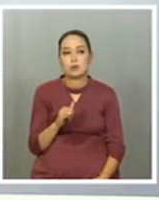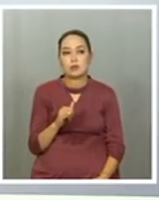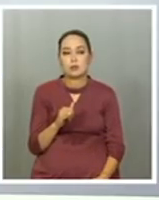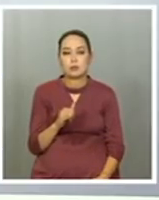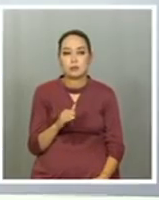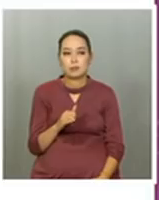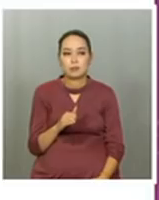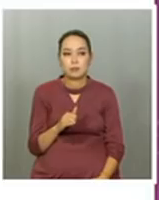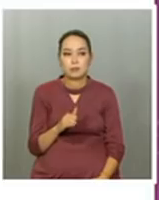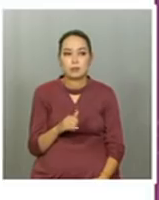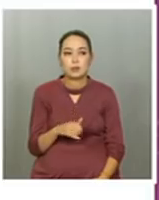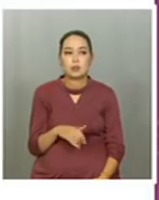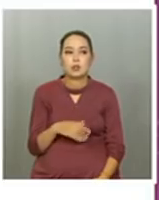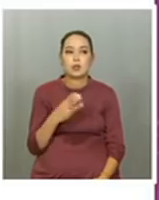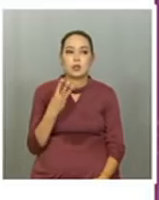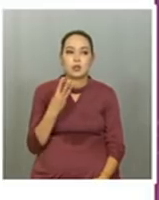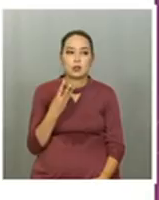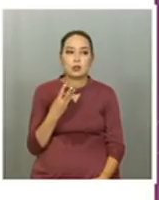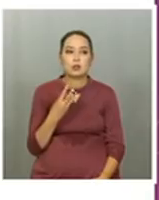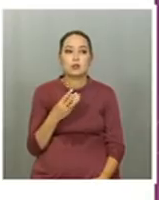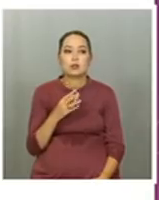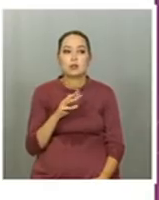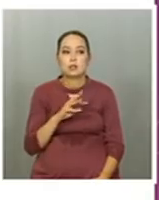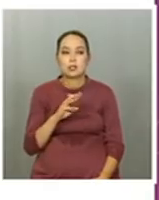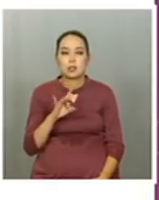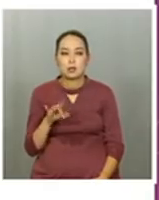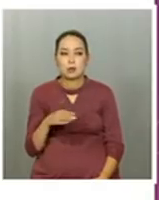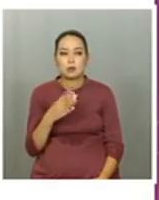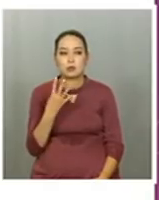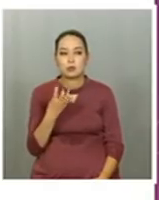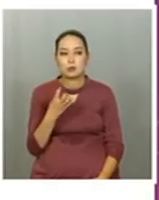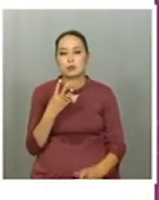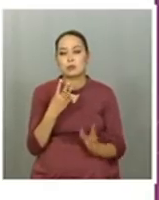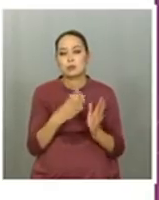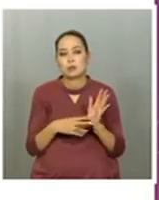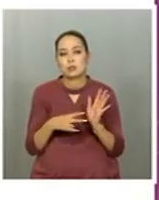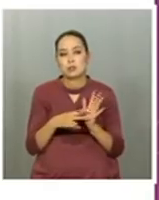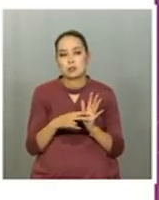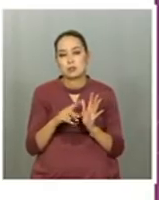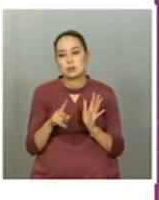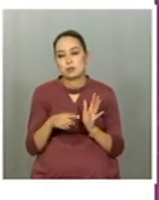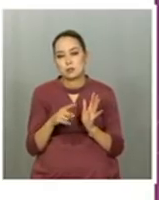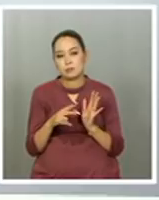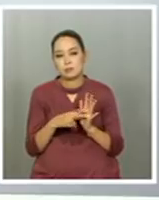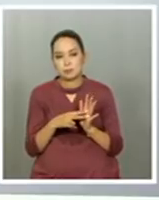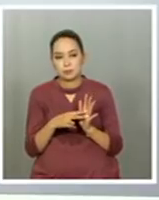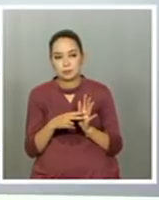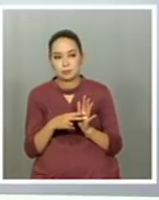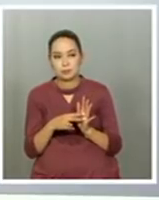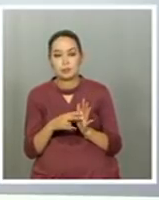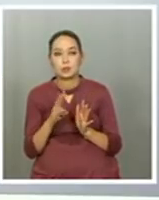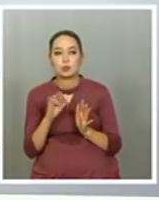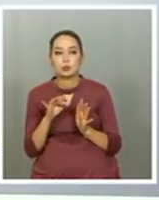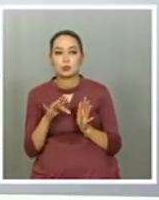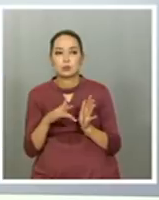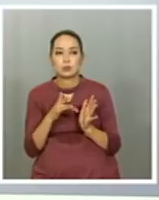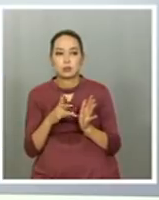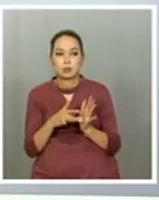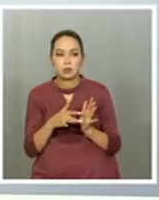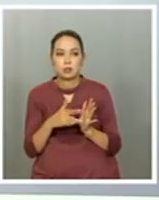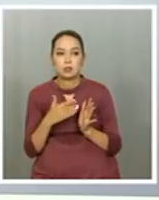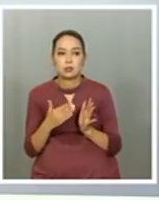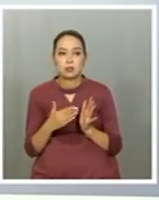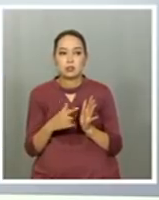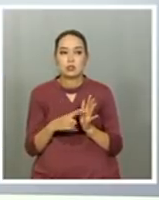498 миллиард инвестиция салынып отыр. Одан кейінгі орындарда өздеріңіз көріп отырғандай, Нұрсұлтан қаласы 708